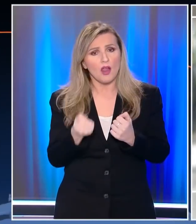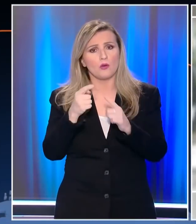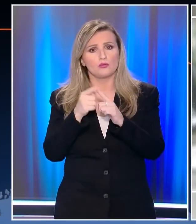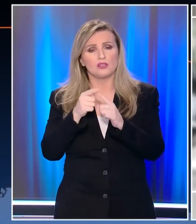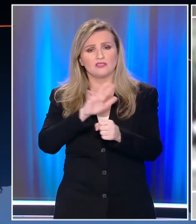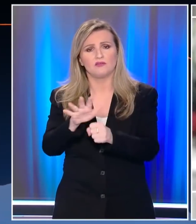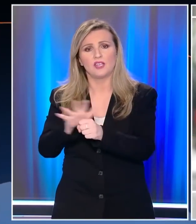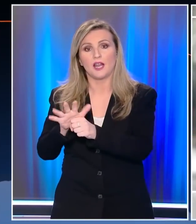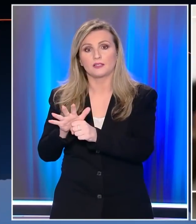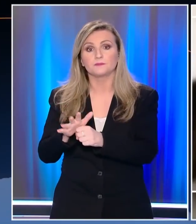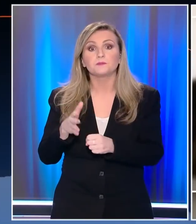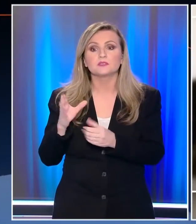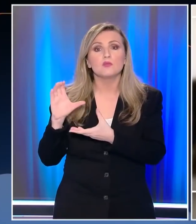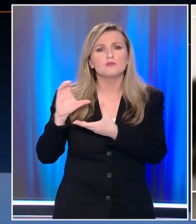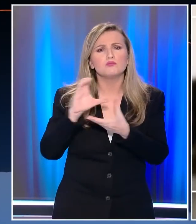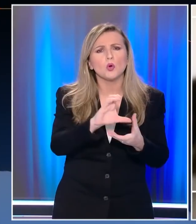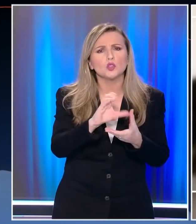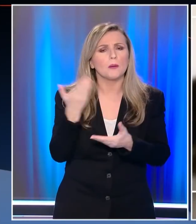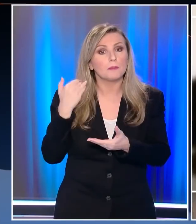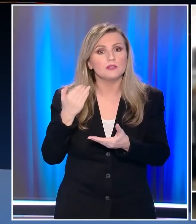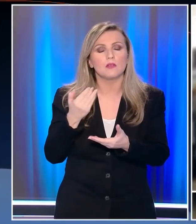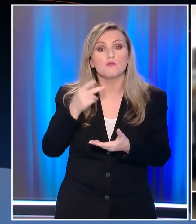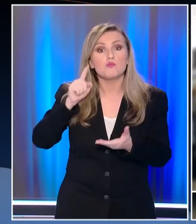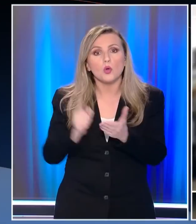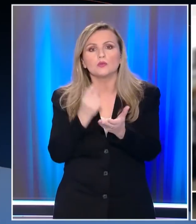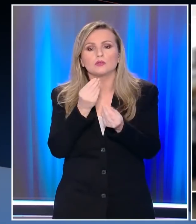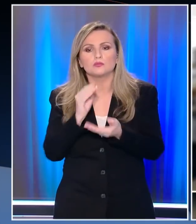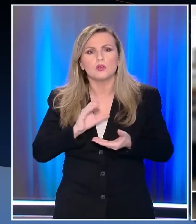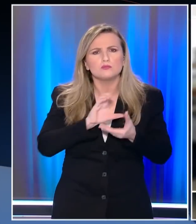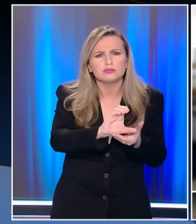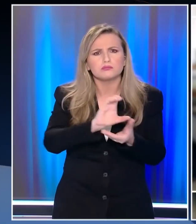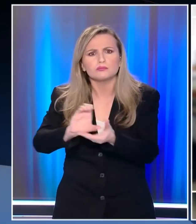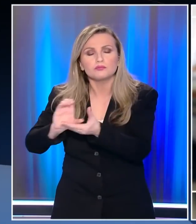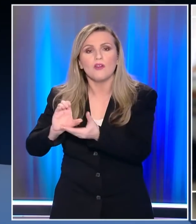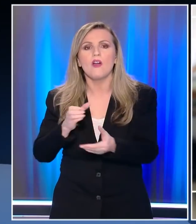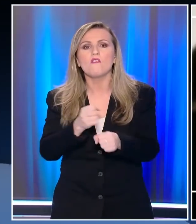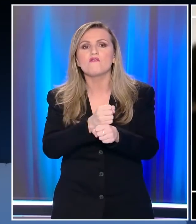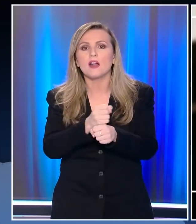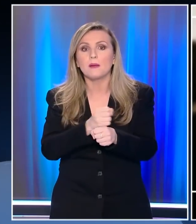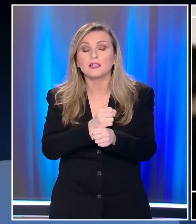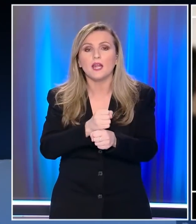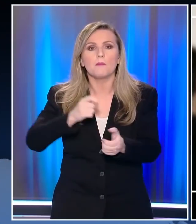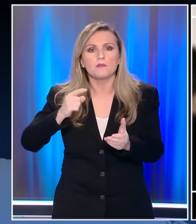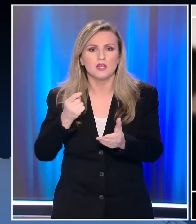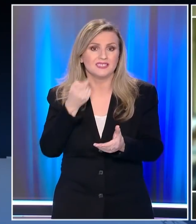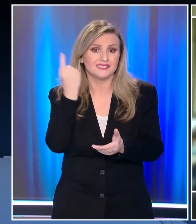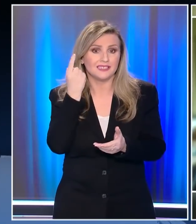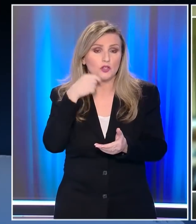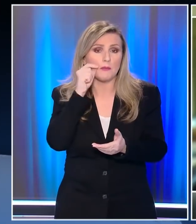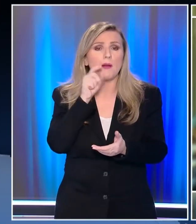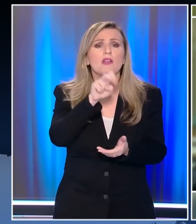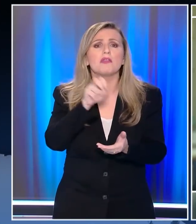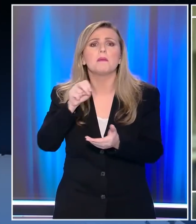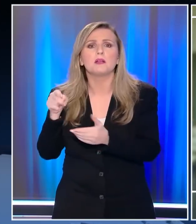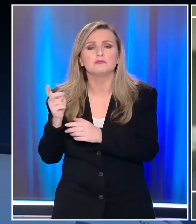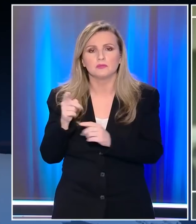της ποσότητας οποίας δόθηκε, που είναι η μεγαλύτερη που έχει δοθεί ποτέ, ενώ σε ποσοστό, δηλαδή δεν εμφανιζόταν ποτέ παραπάνω ο κόσμος να πάρει,